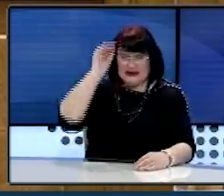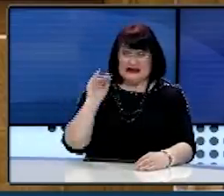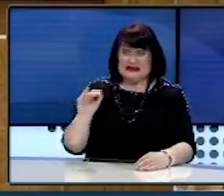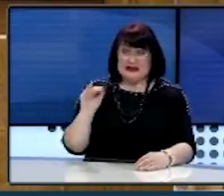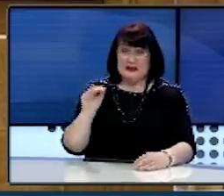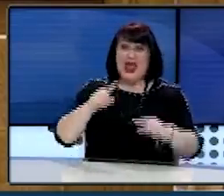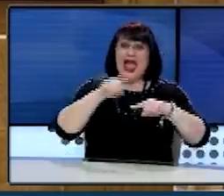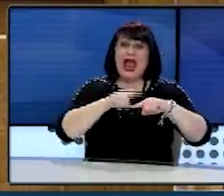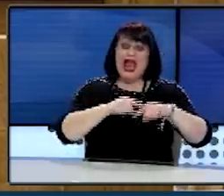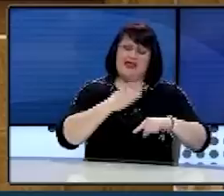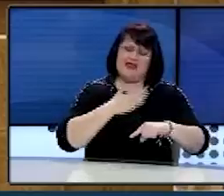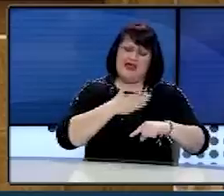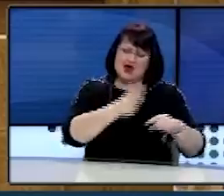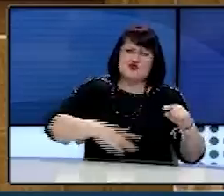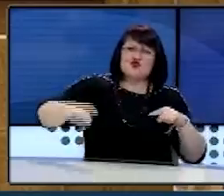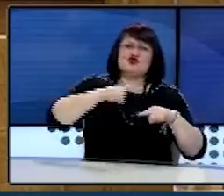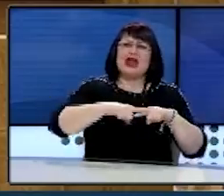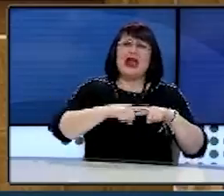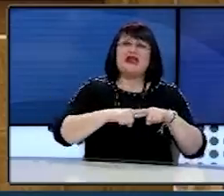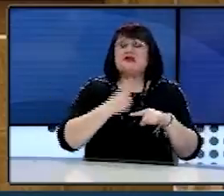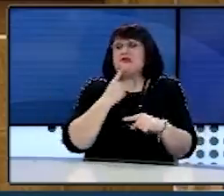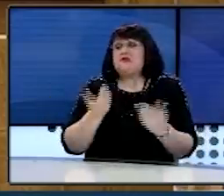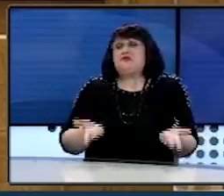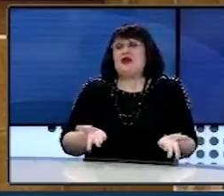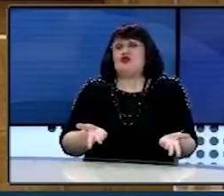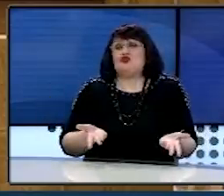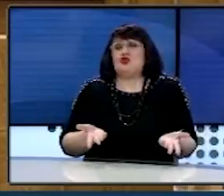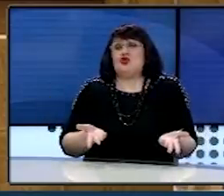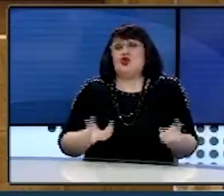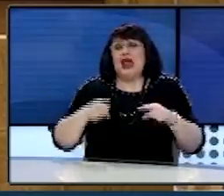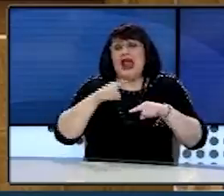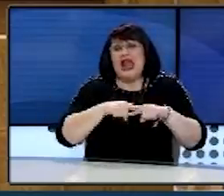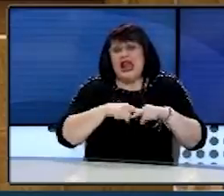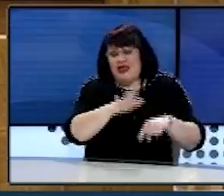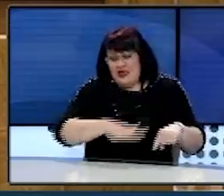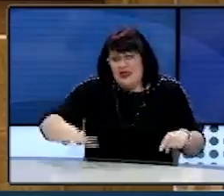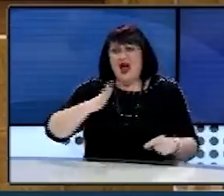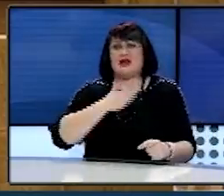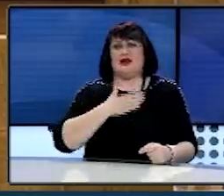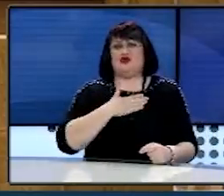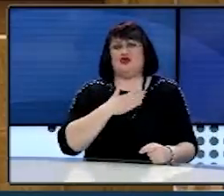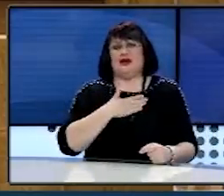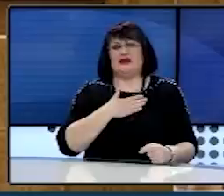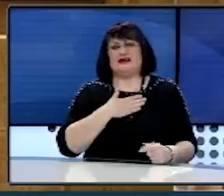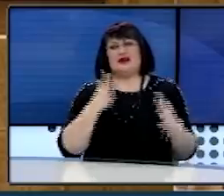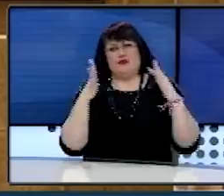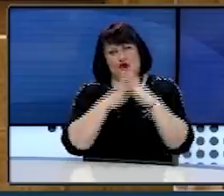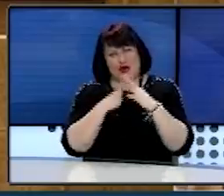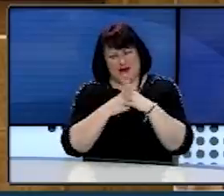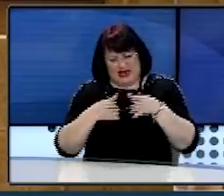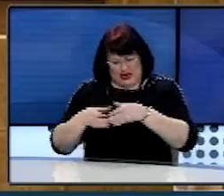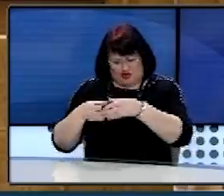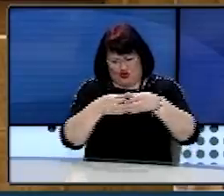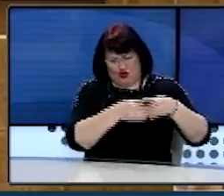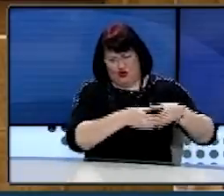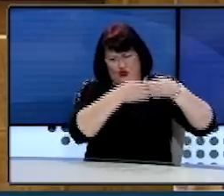το «η Ελλάδα ανήκει στους Έλληνες», τότε τι να σας πούμε. Η Ελλάδα ανήκει στους Έλληνες μέσω πολεμικών αποστολών, δηλαδή